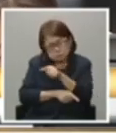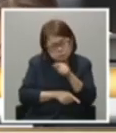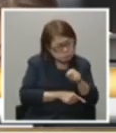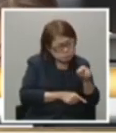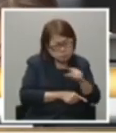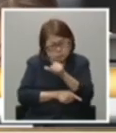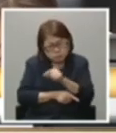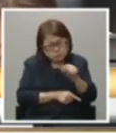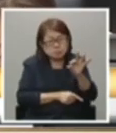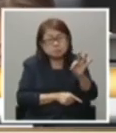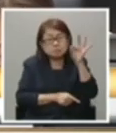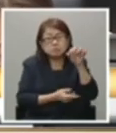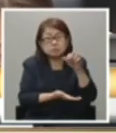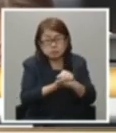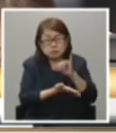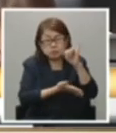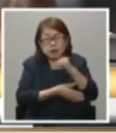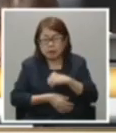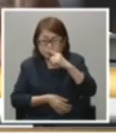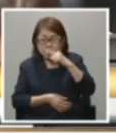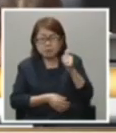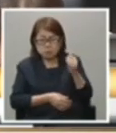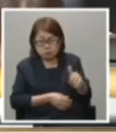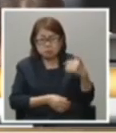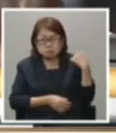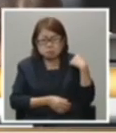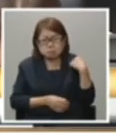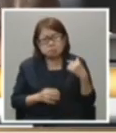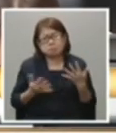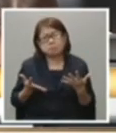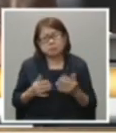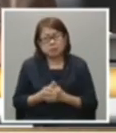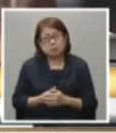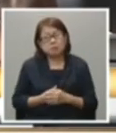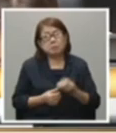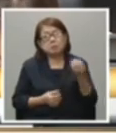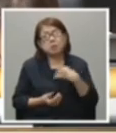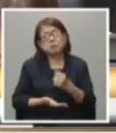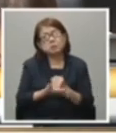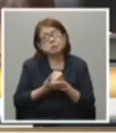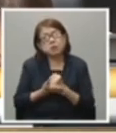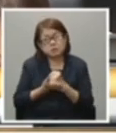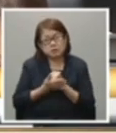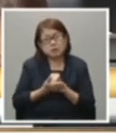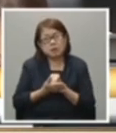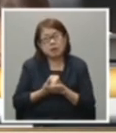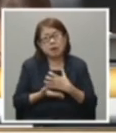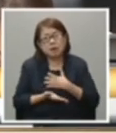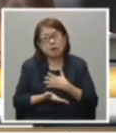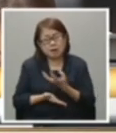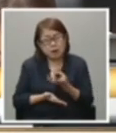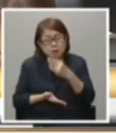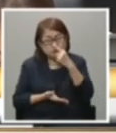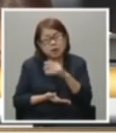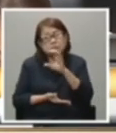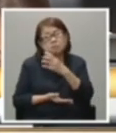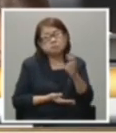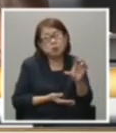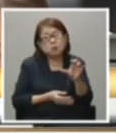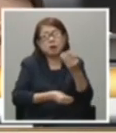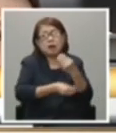บกว่าเจ้าอื่นเลยเขาบอกเขาจะให้เราจะช่วยเราเรื่องนี้นะคะแต่ว่าทำไมท่านนายกถึงมองไม่ออก